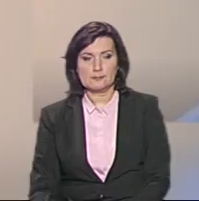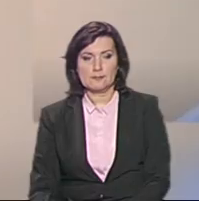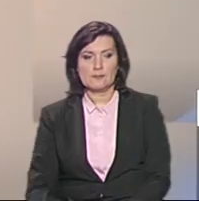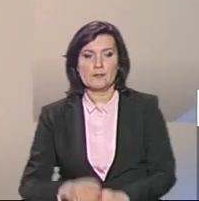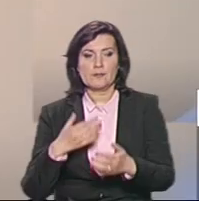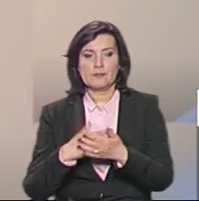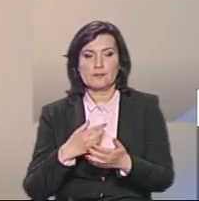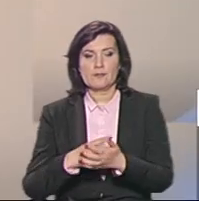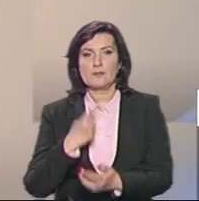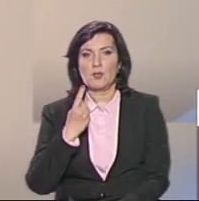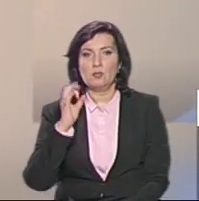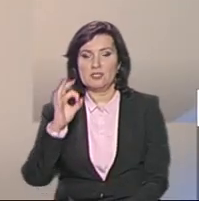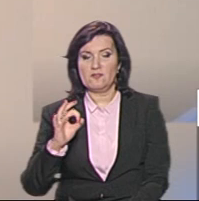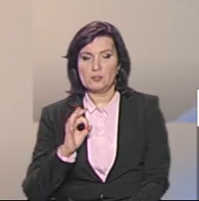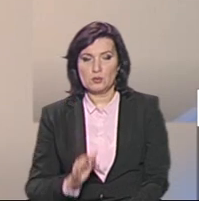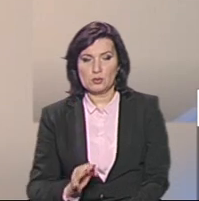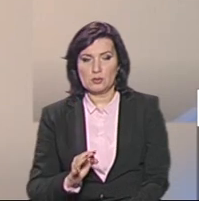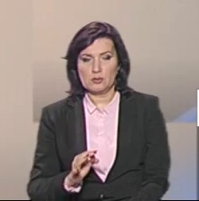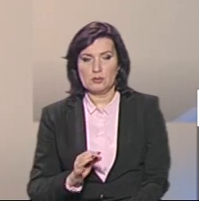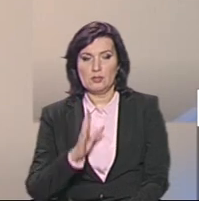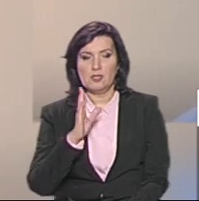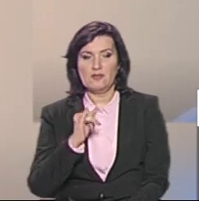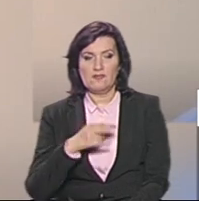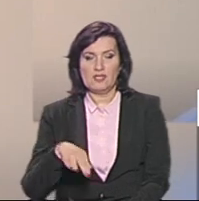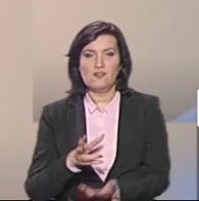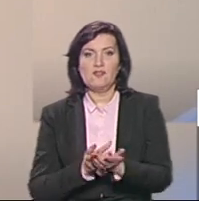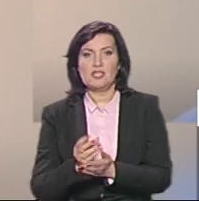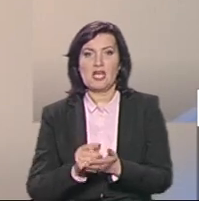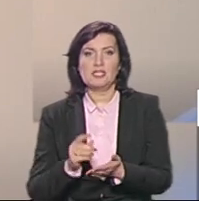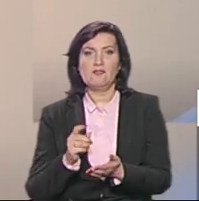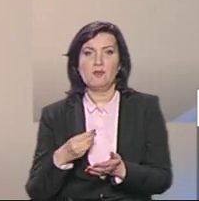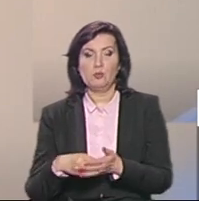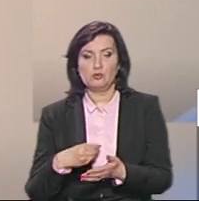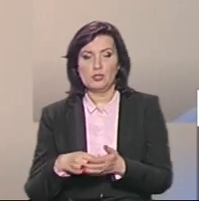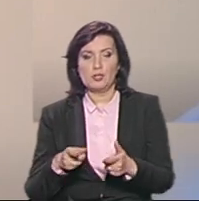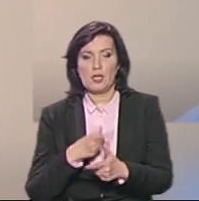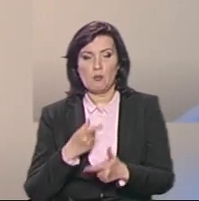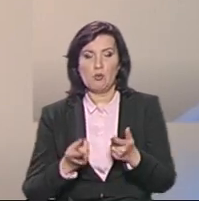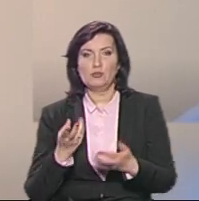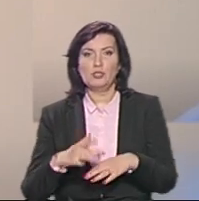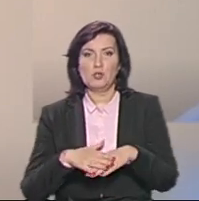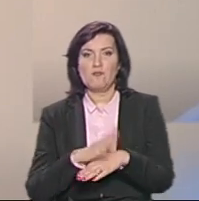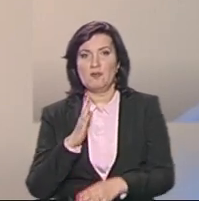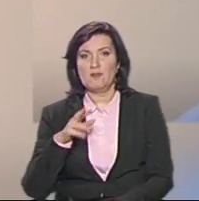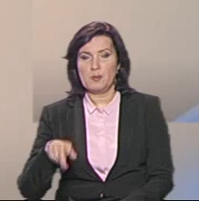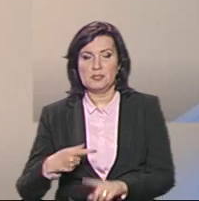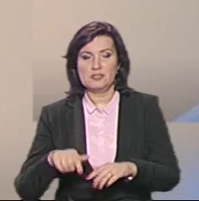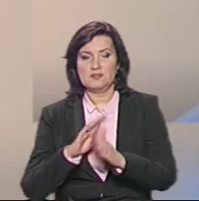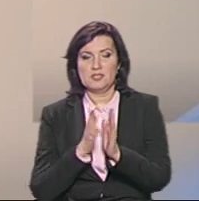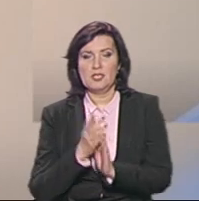Це приблизно 1% від видатків бюджету, або якщо рахувати від ВВП, то це